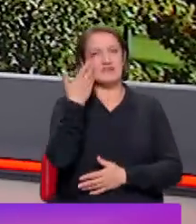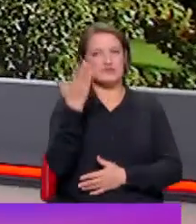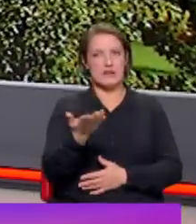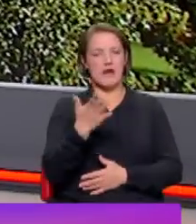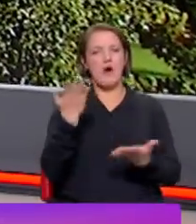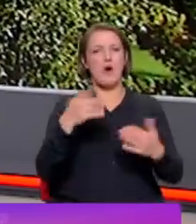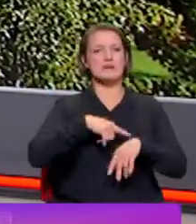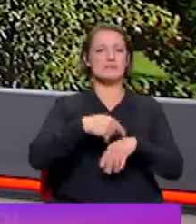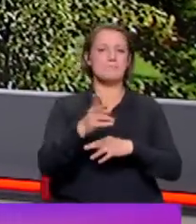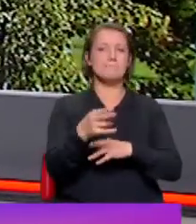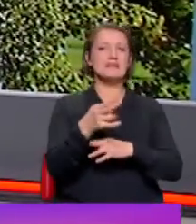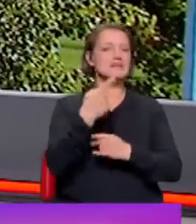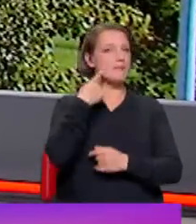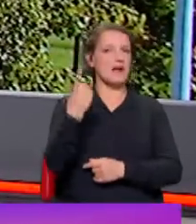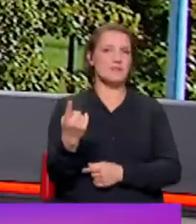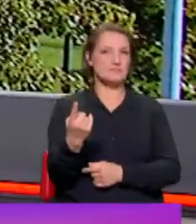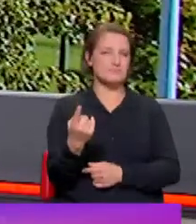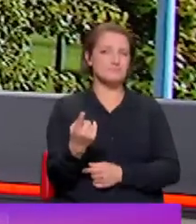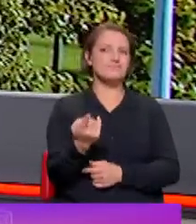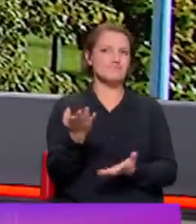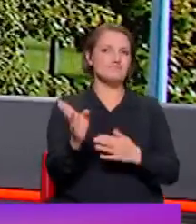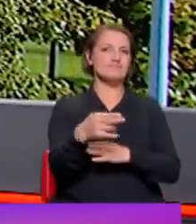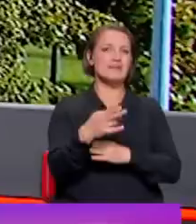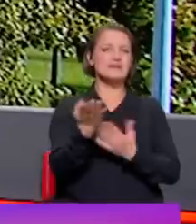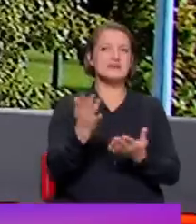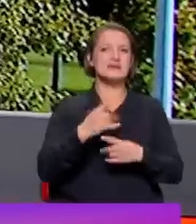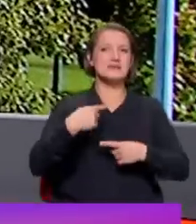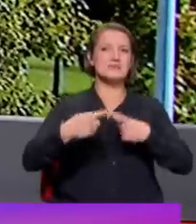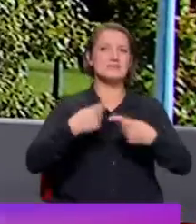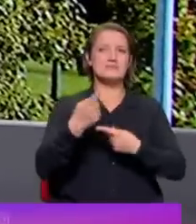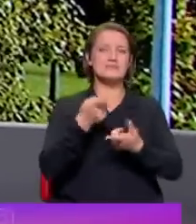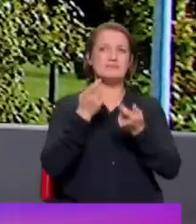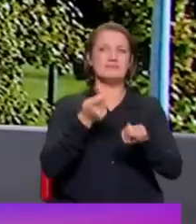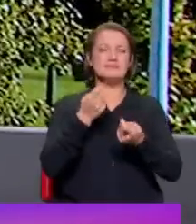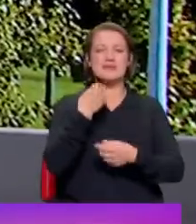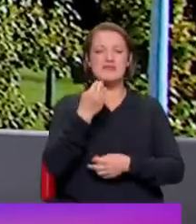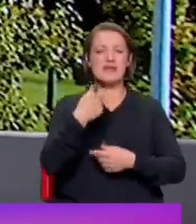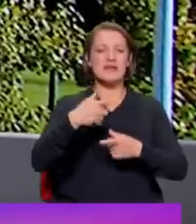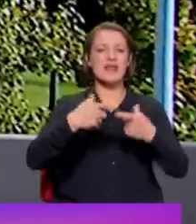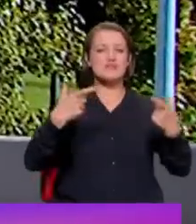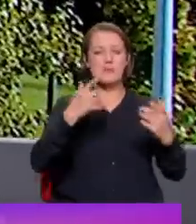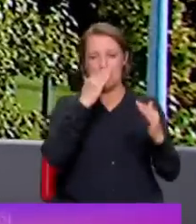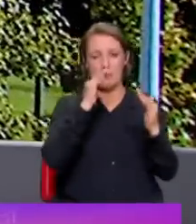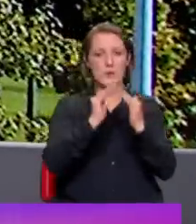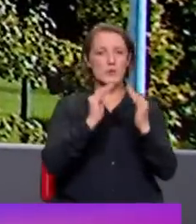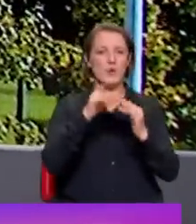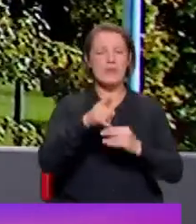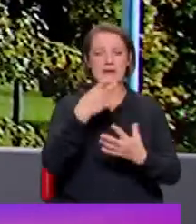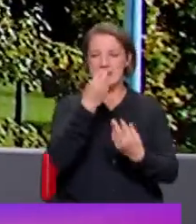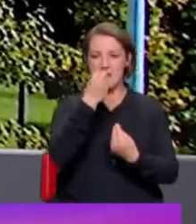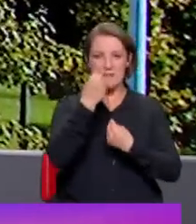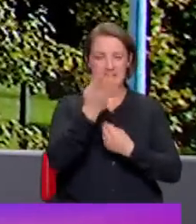Peki o zaman Bir de balık tezgahlarına bakalım Hani neslimizi yetiştir gelişimine uygun bir şekilde onların